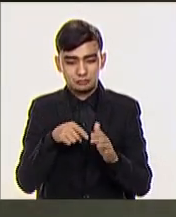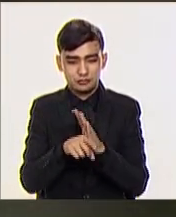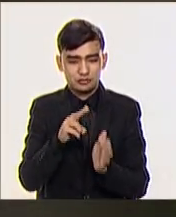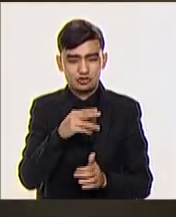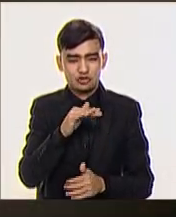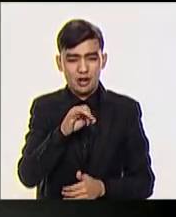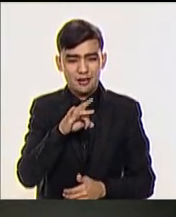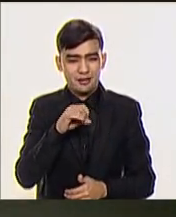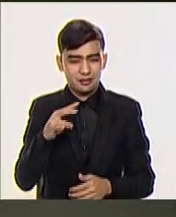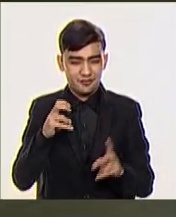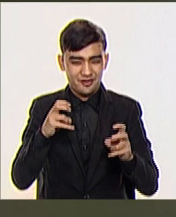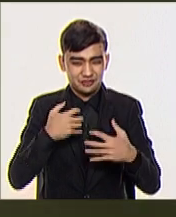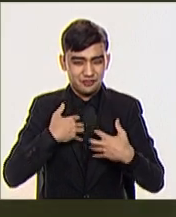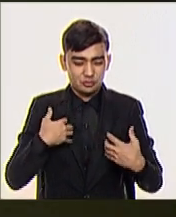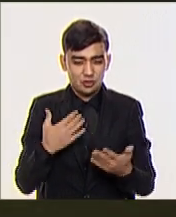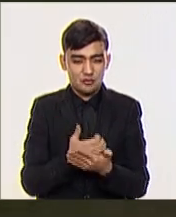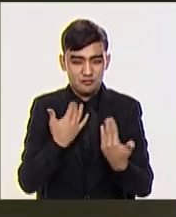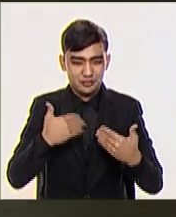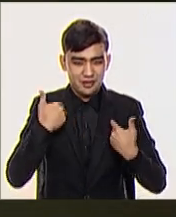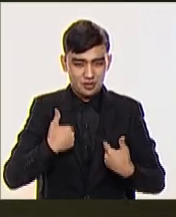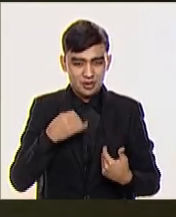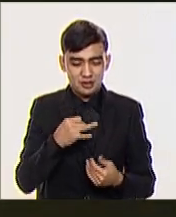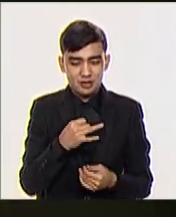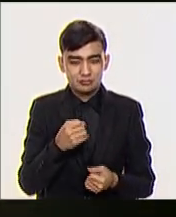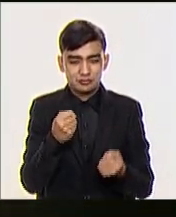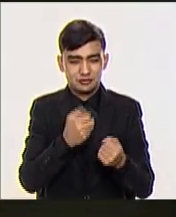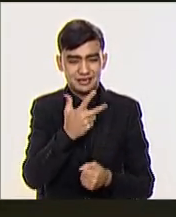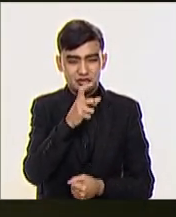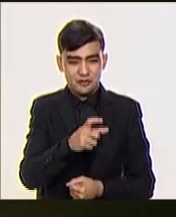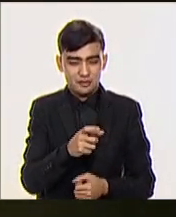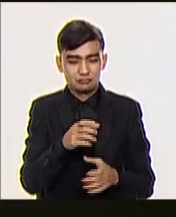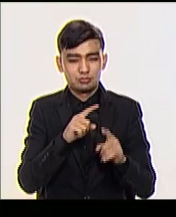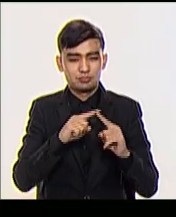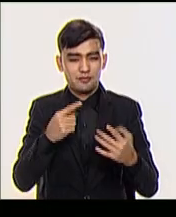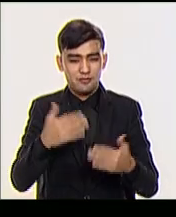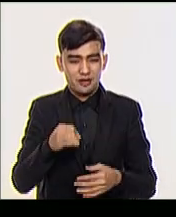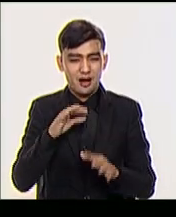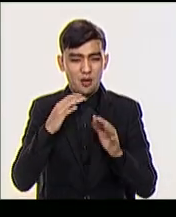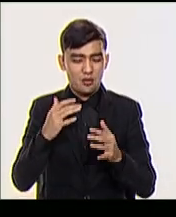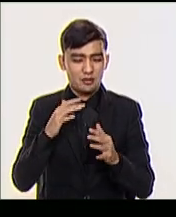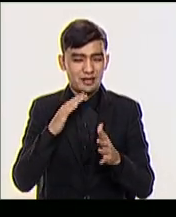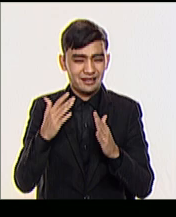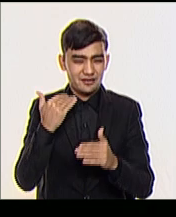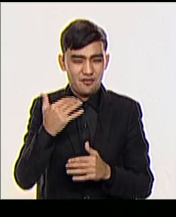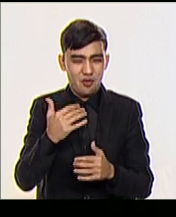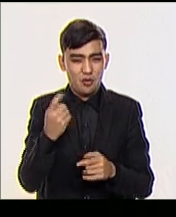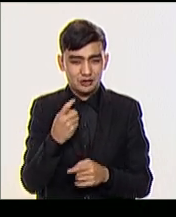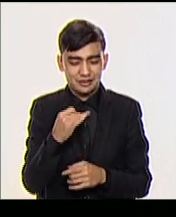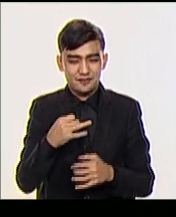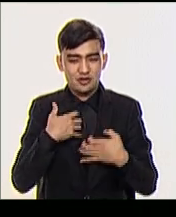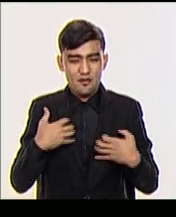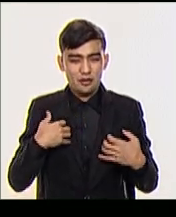Красную книгу Казахстана. Задержали троих, один из которых оказался инспектором лесного хозяйства и животного мира.